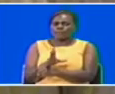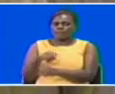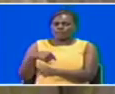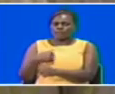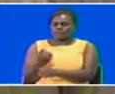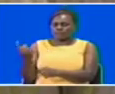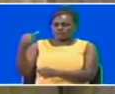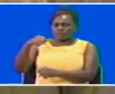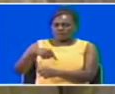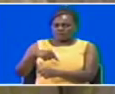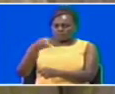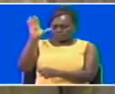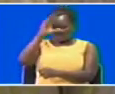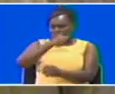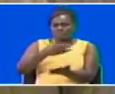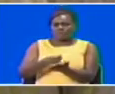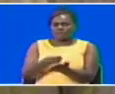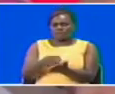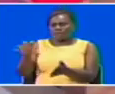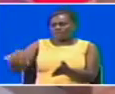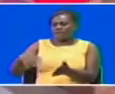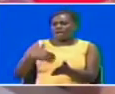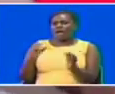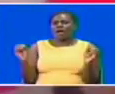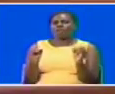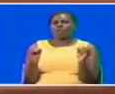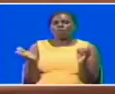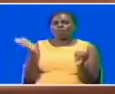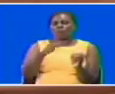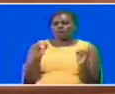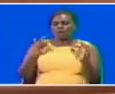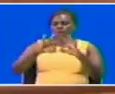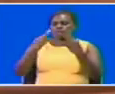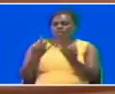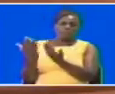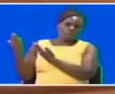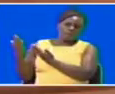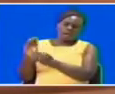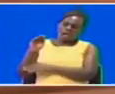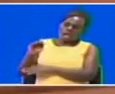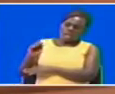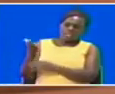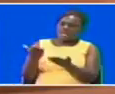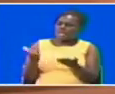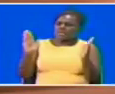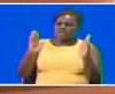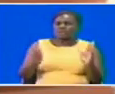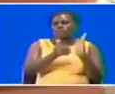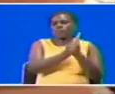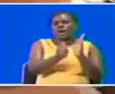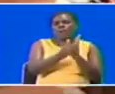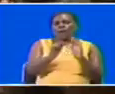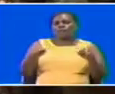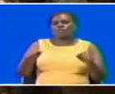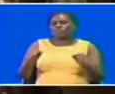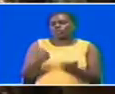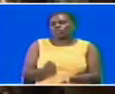nikakuja hapa nikakosa pesa nikakosa Fea ya kurudi huko Tena familia hii inaomba iwapo kuna mtaalam yeyote anayeweza kuratibu